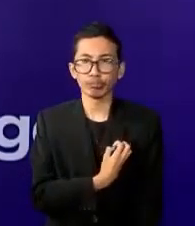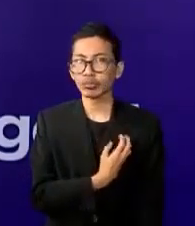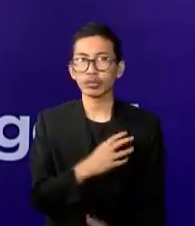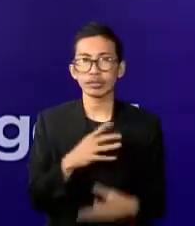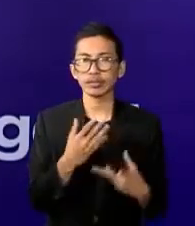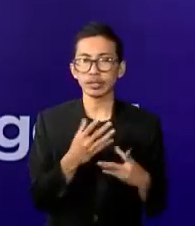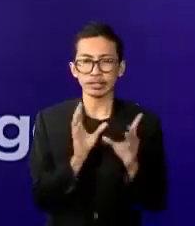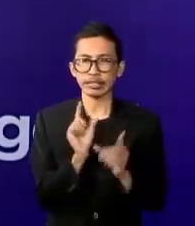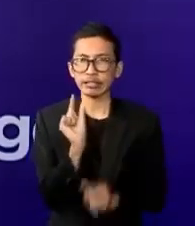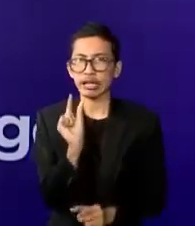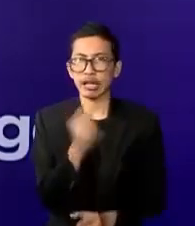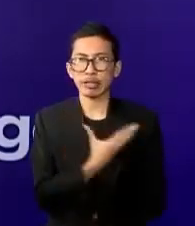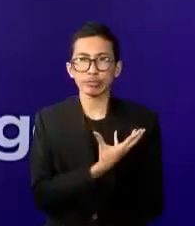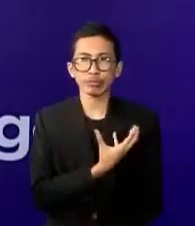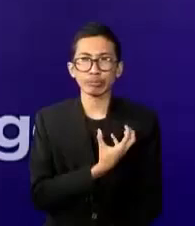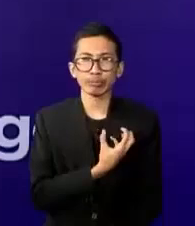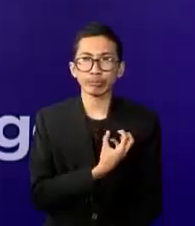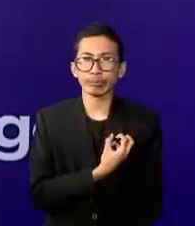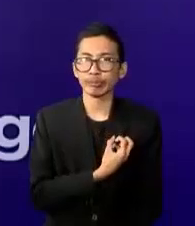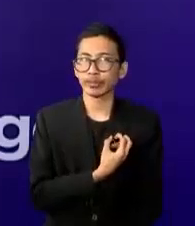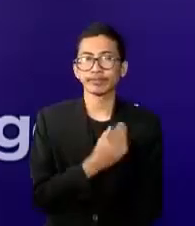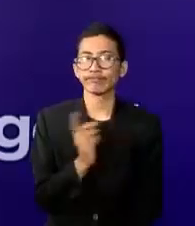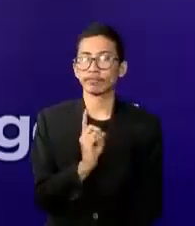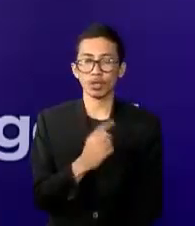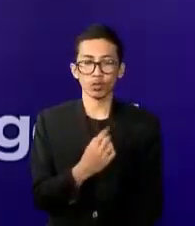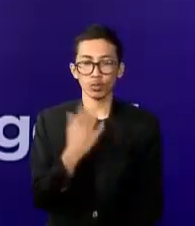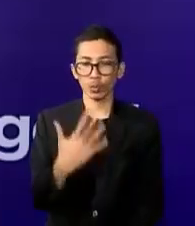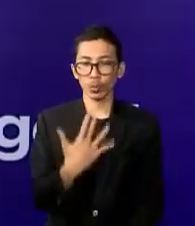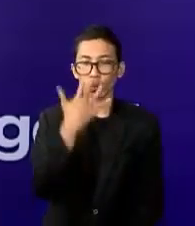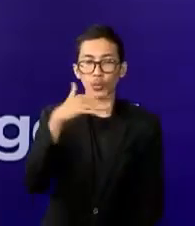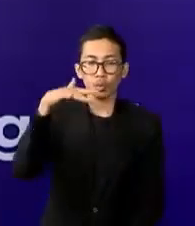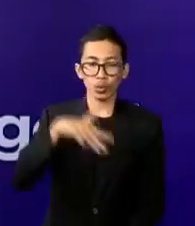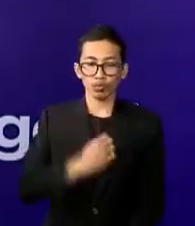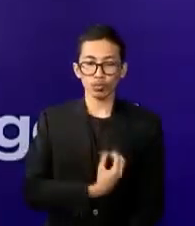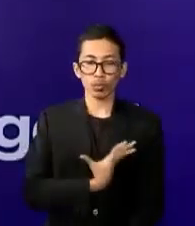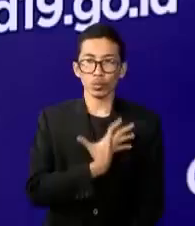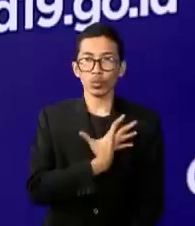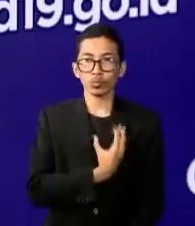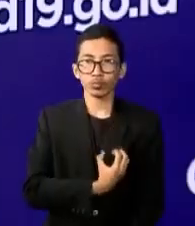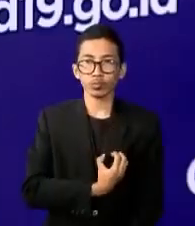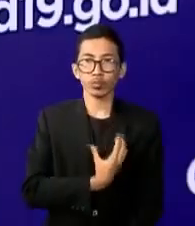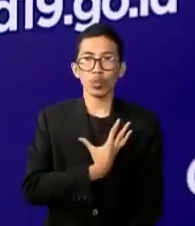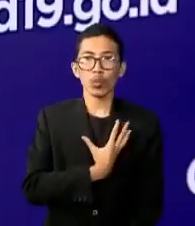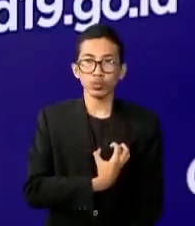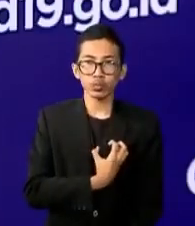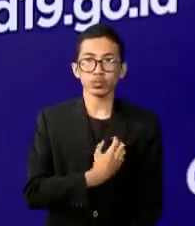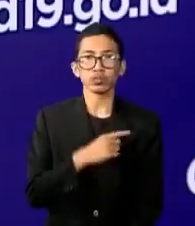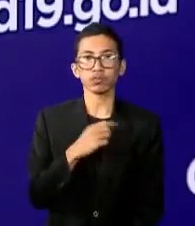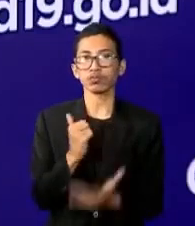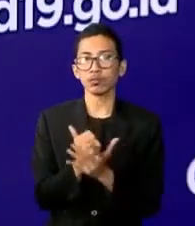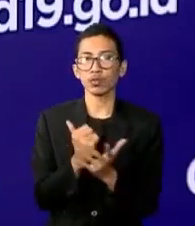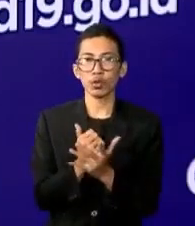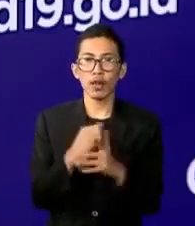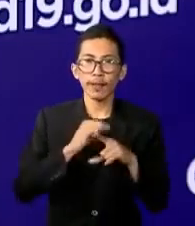dari awal seperti jaringan otot sendi juga kita stretching dulu a he jadi itu juga termasuk mekanisme bernafas ya jika